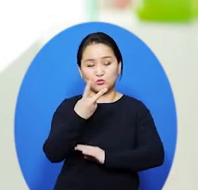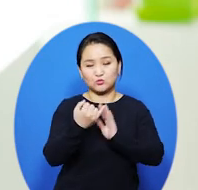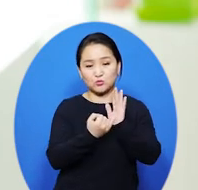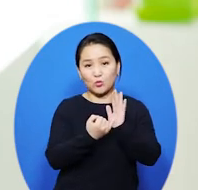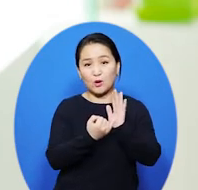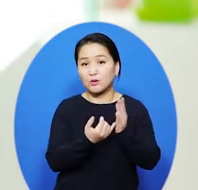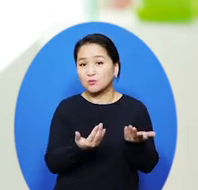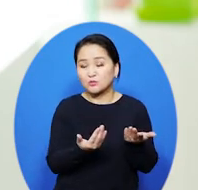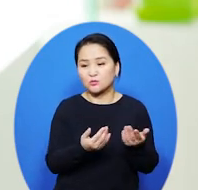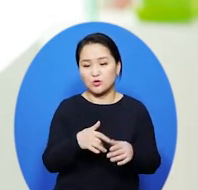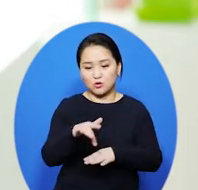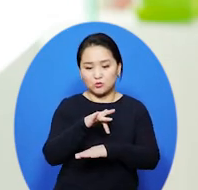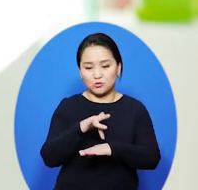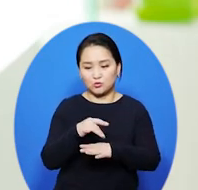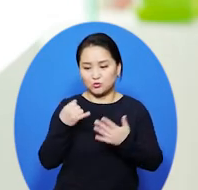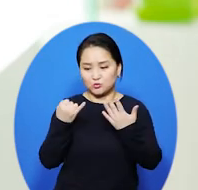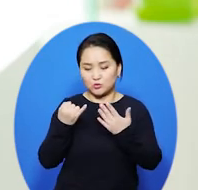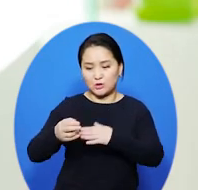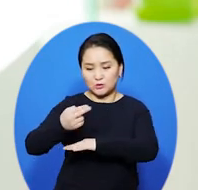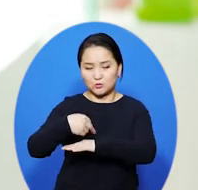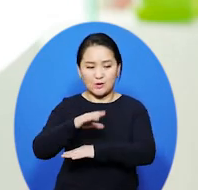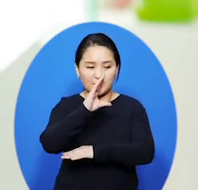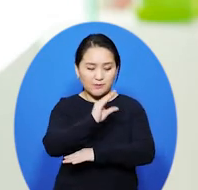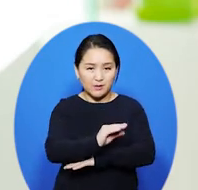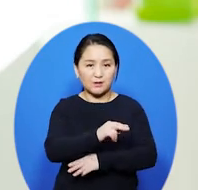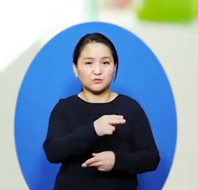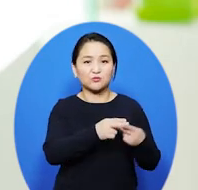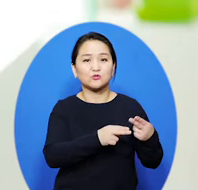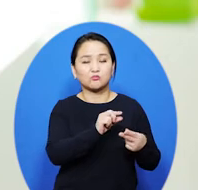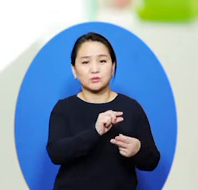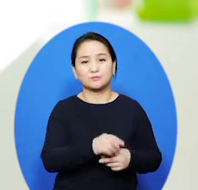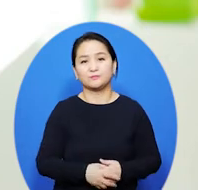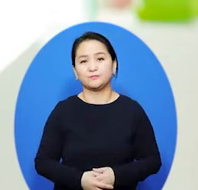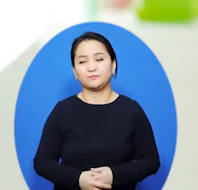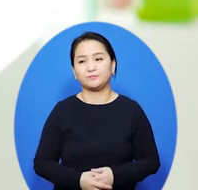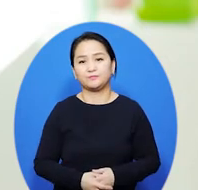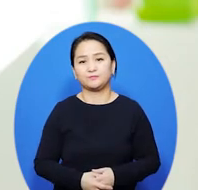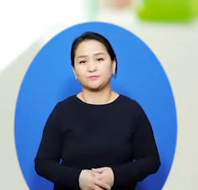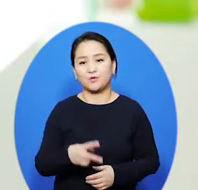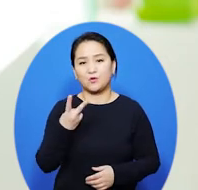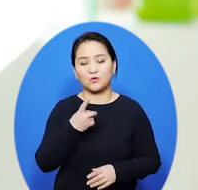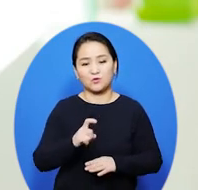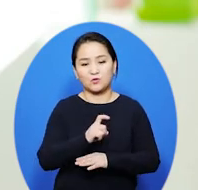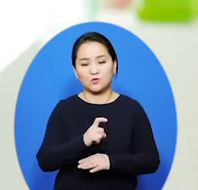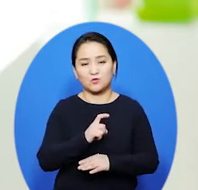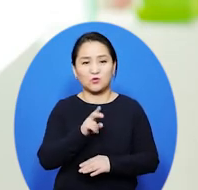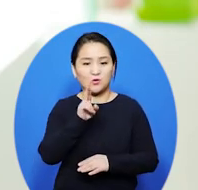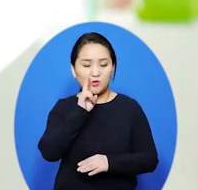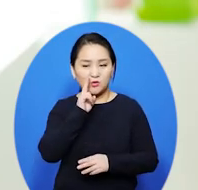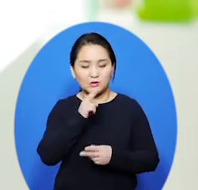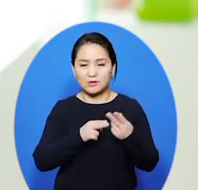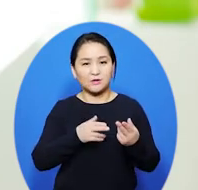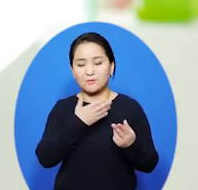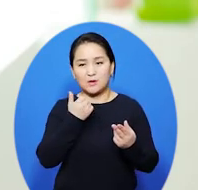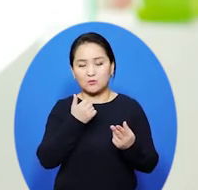нь бол манай дүүрэг бол төвийн 6 дүүргээс бол хамгийн бага өрхт багтж байгаа. А хоёр ороо хүнсний эрхийн